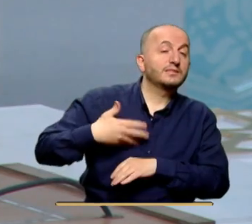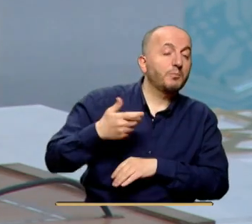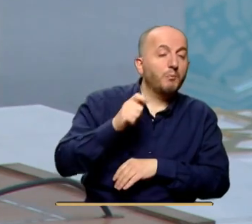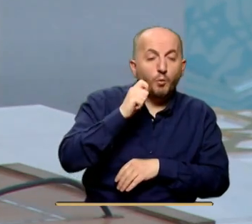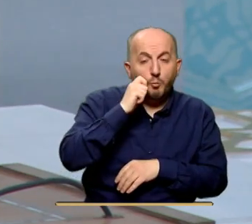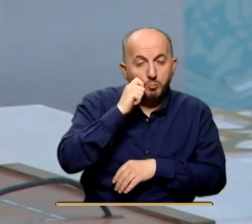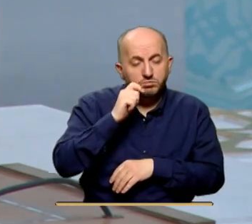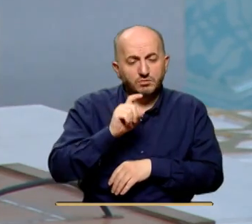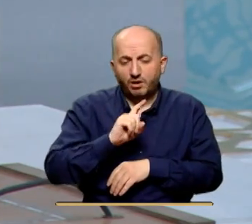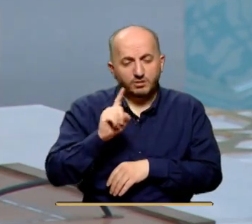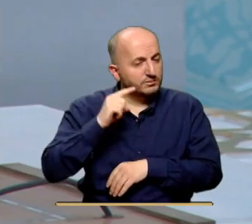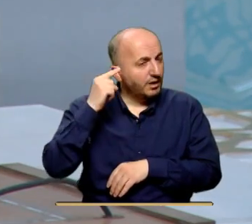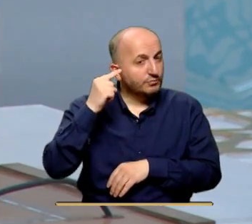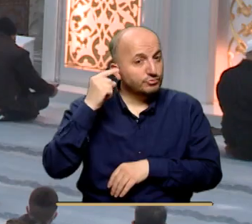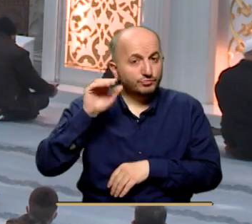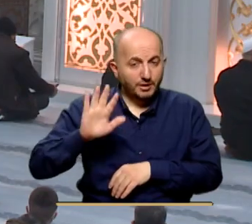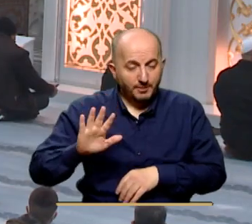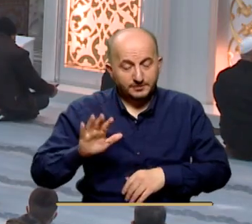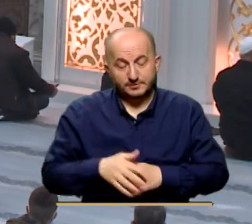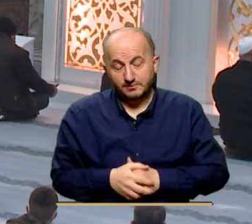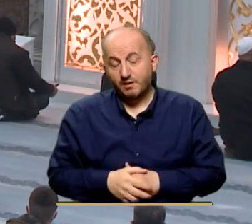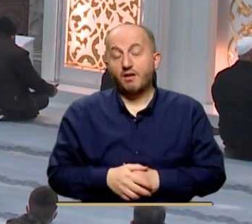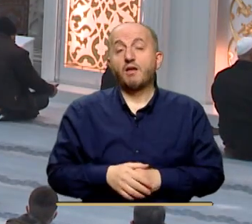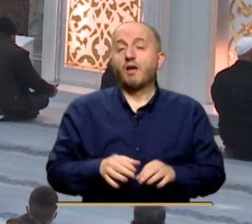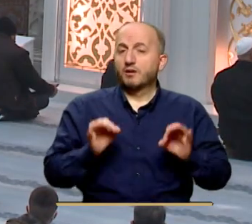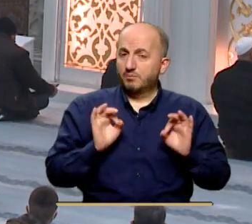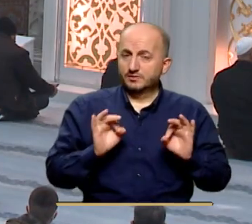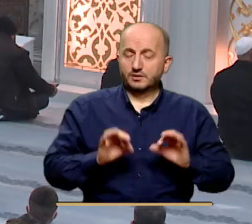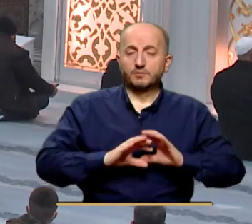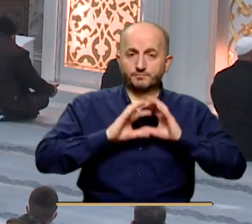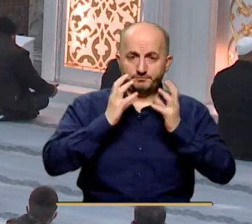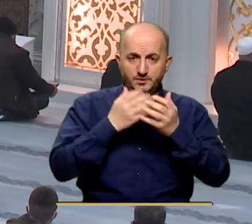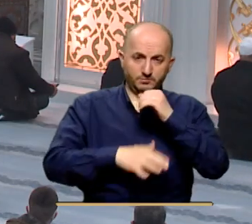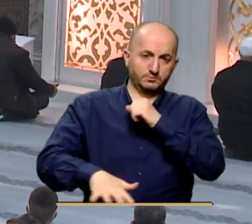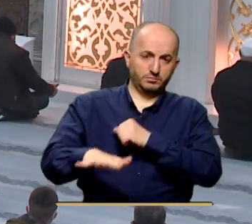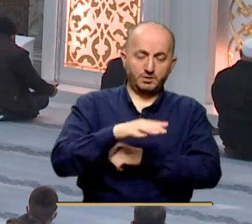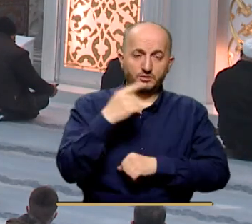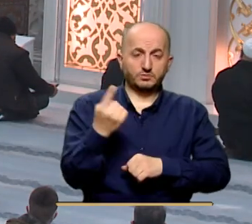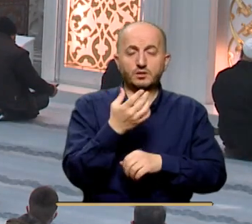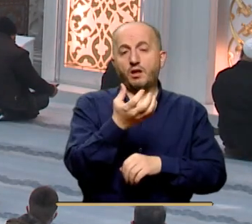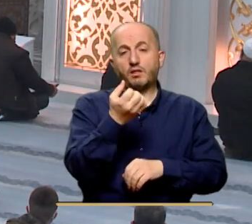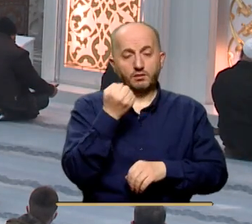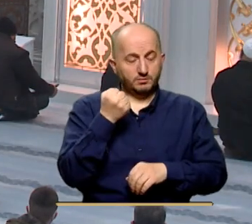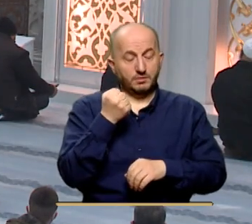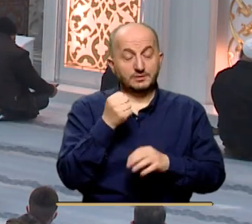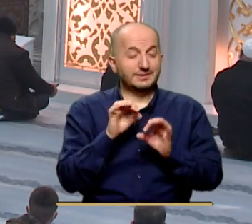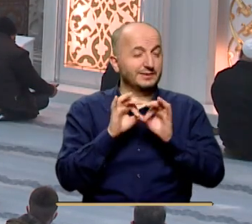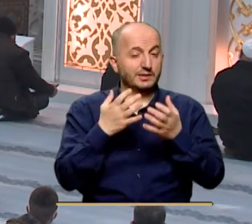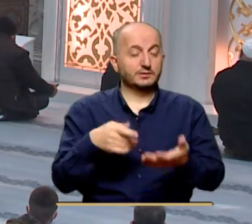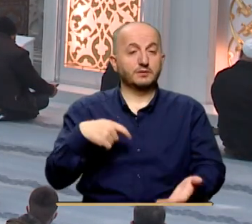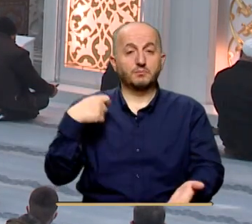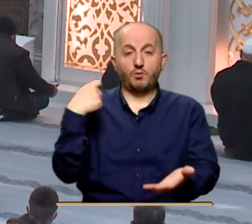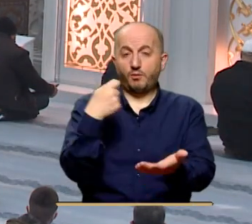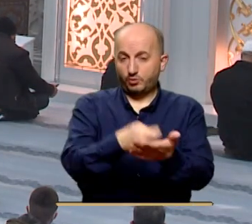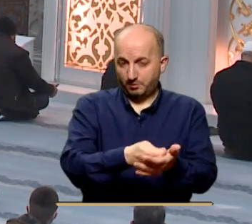mümin asla düşünülemez. Elbette ki dünyada her şeyi elde etmek için nasıl bir bedel